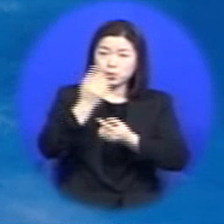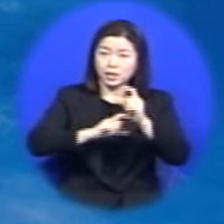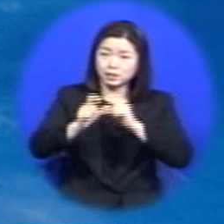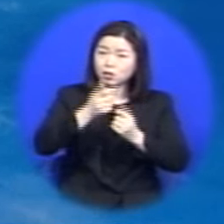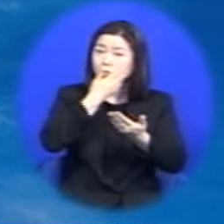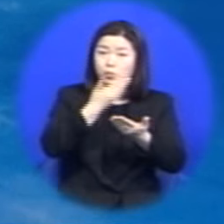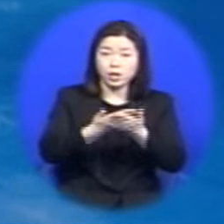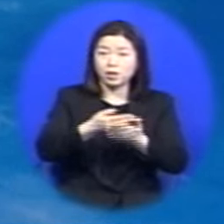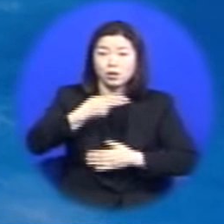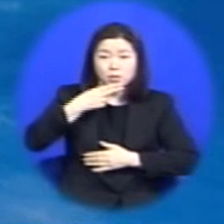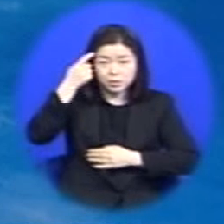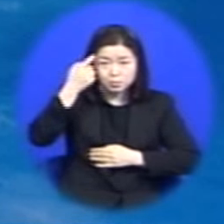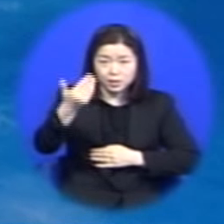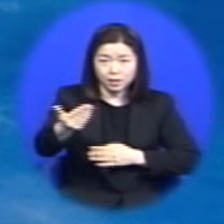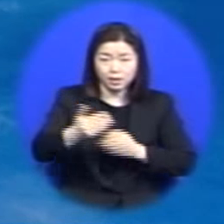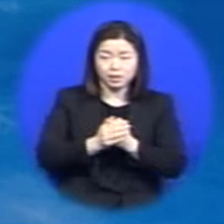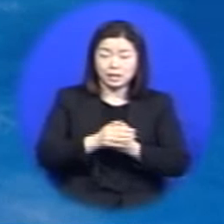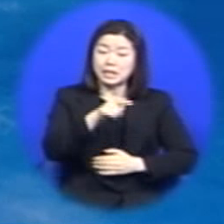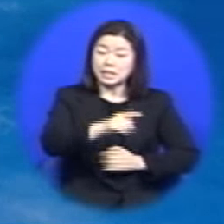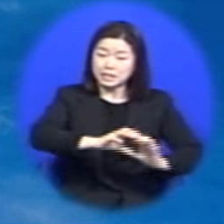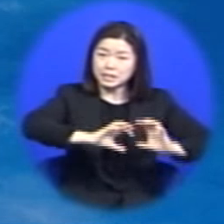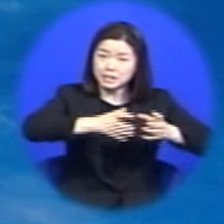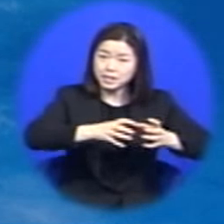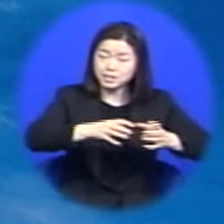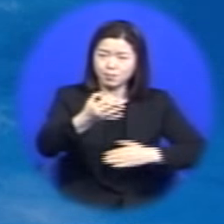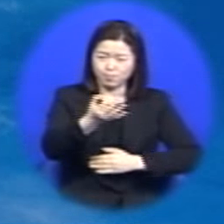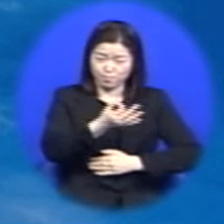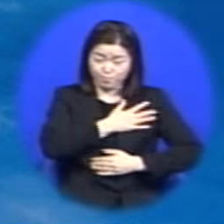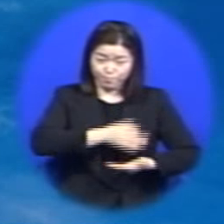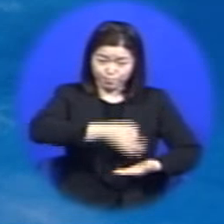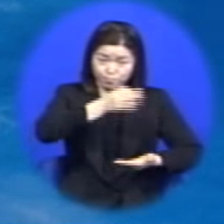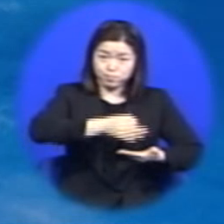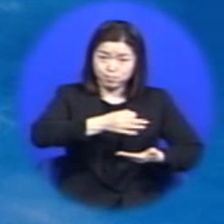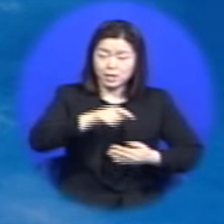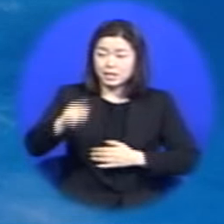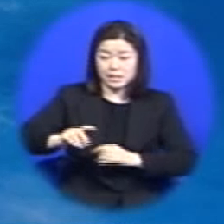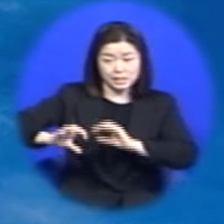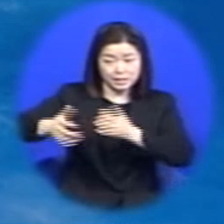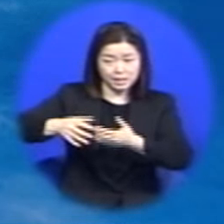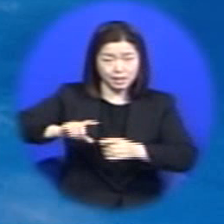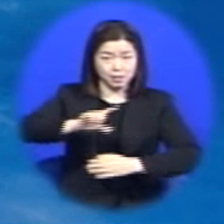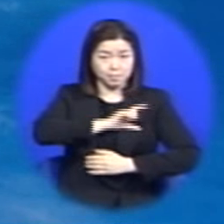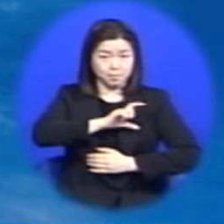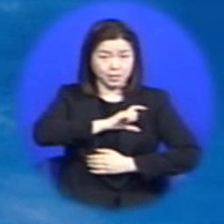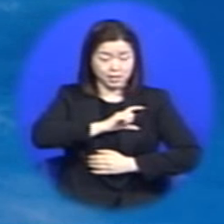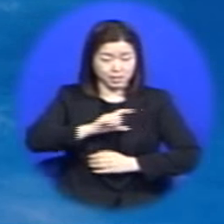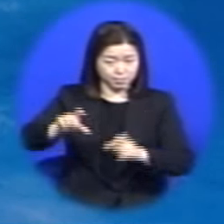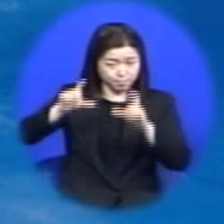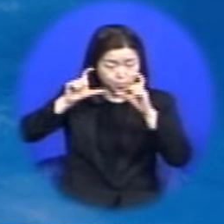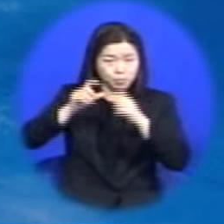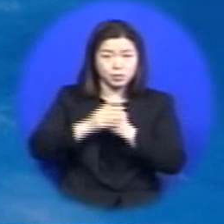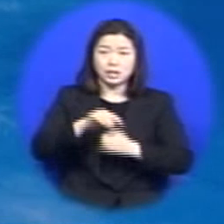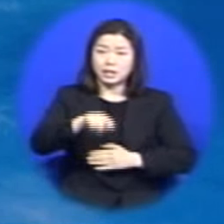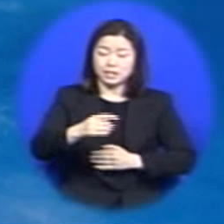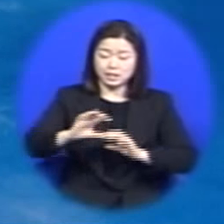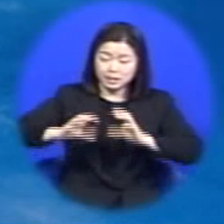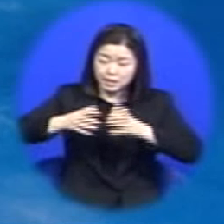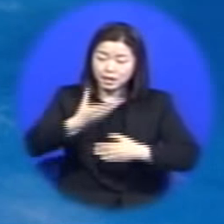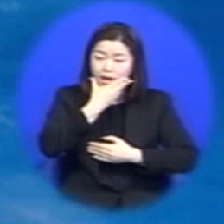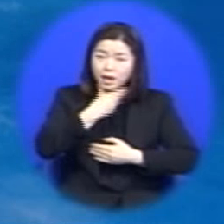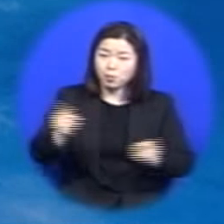없습니까? 이 세상 부귀, 이 세상 명예, 이 세상 행복과 바꿀 수 없는